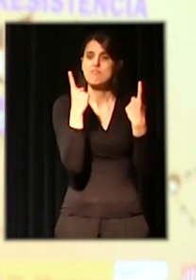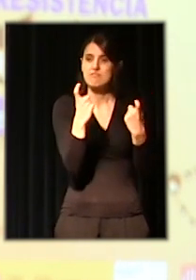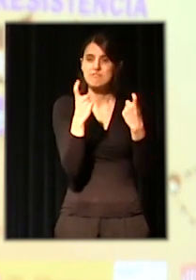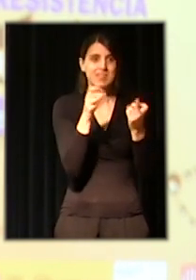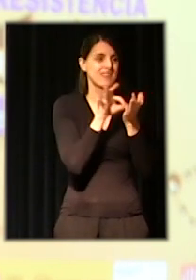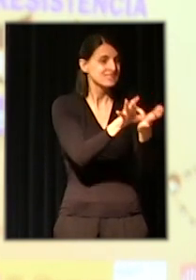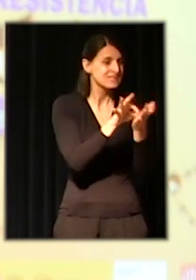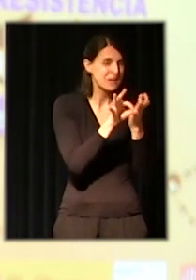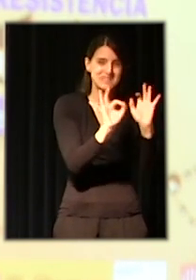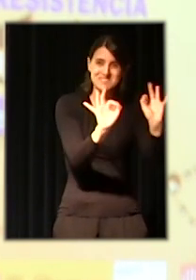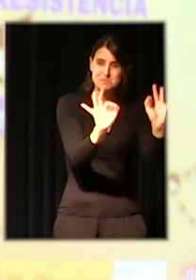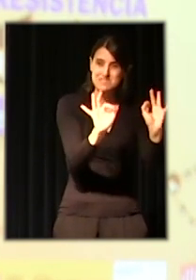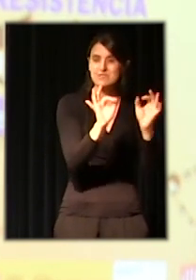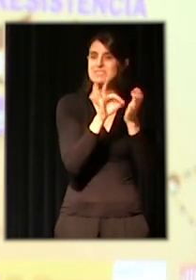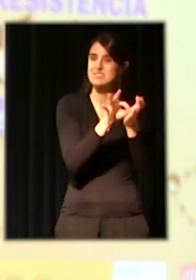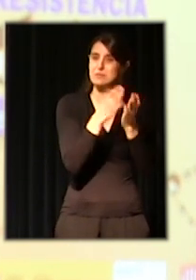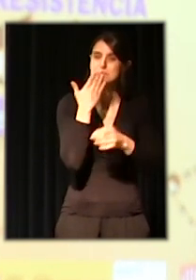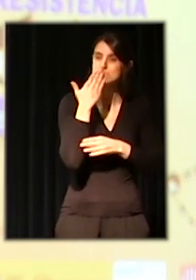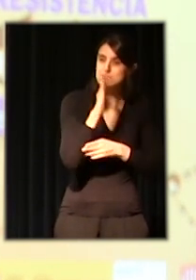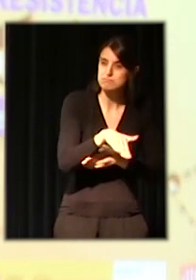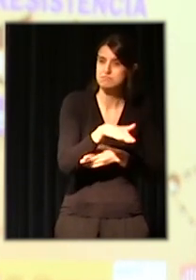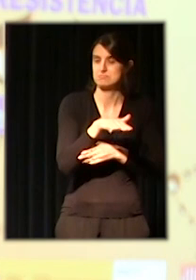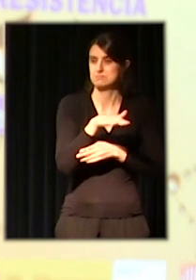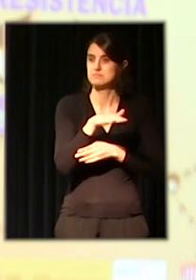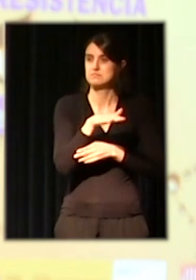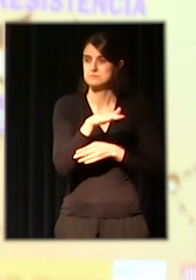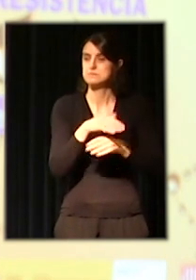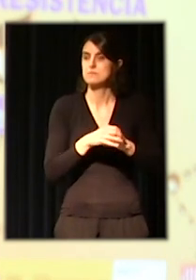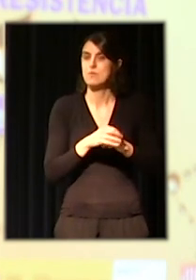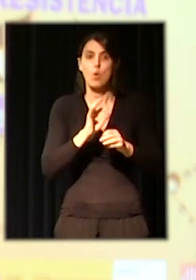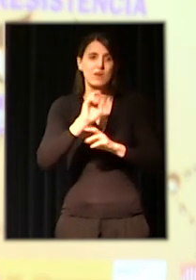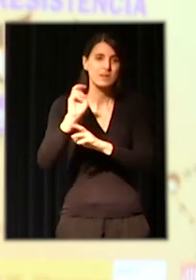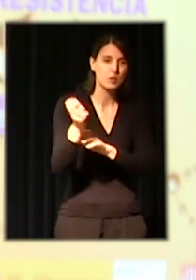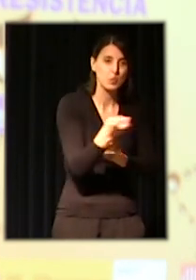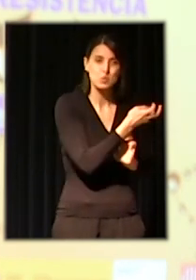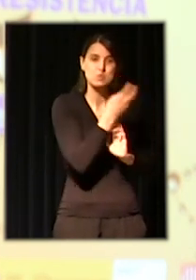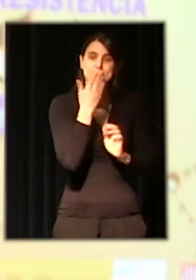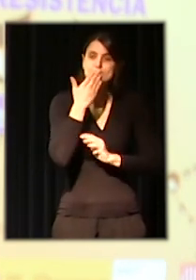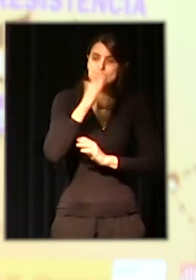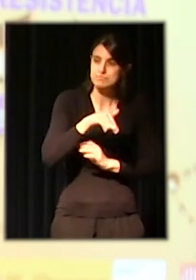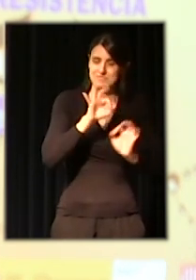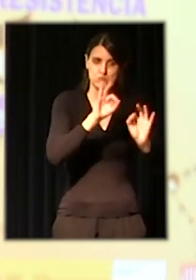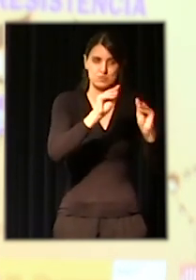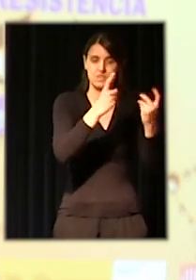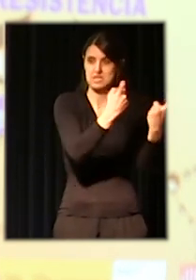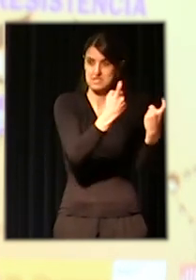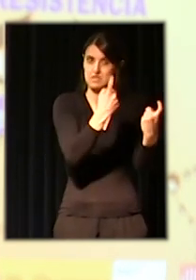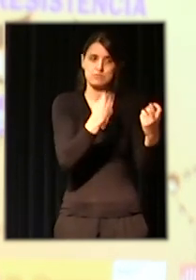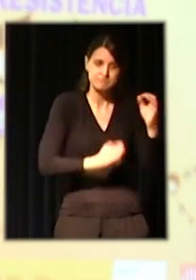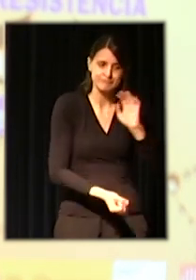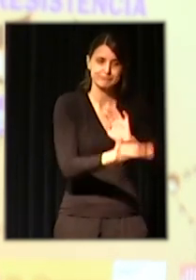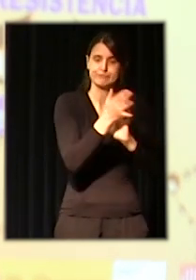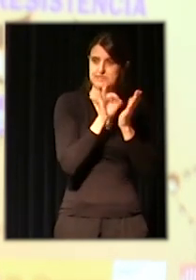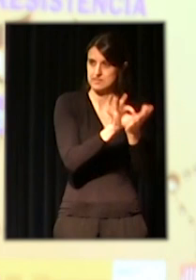de serveis adequats a les necessitats de serveis o recursos adequats a les necessitats d'aquestes dones,